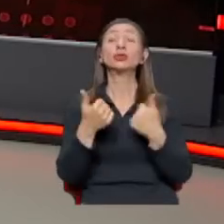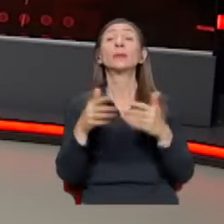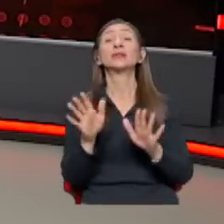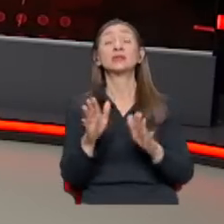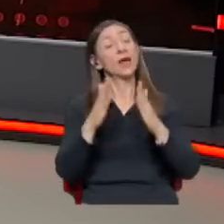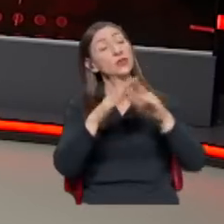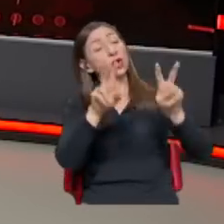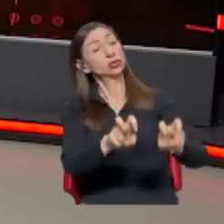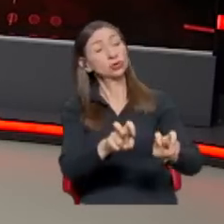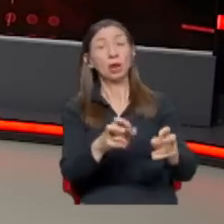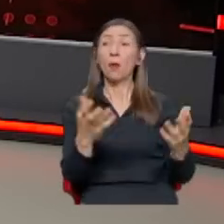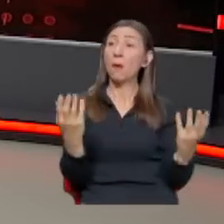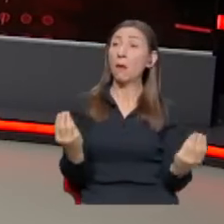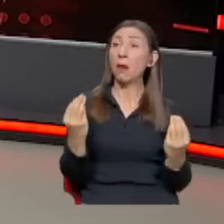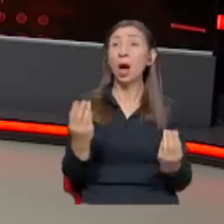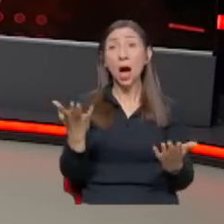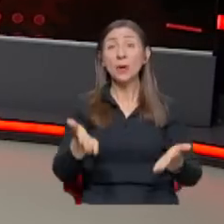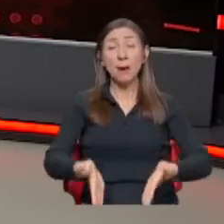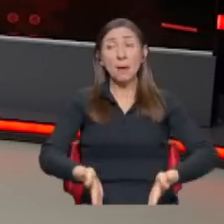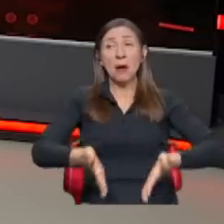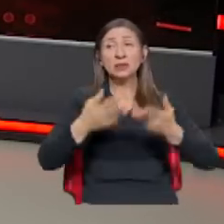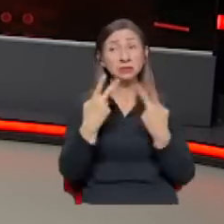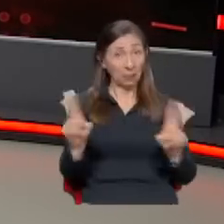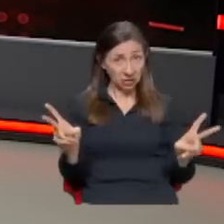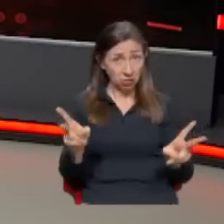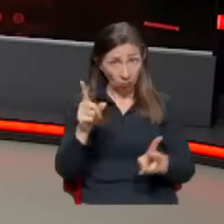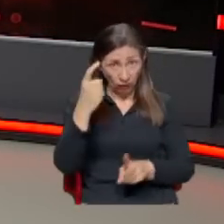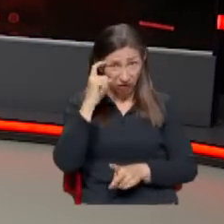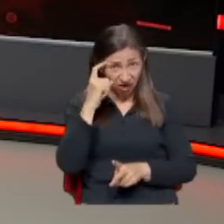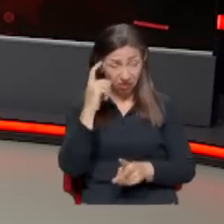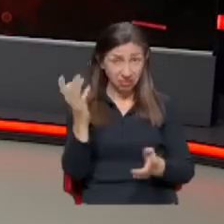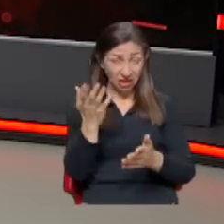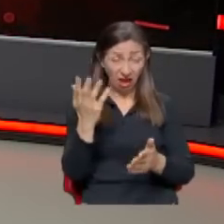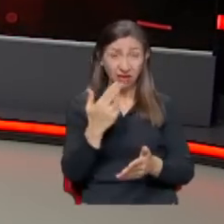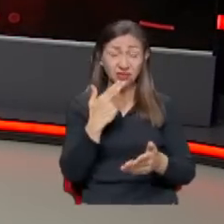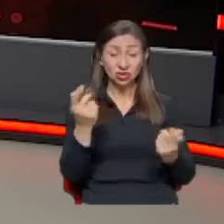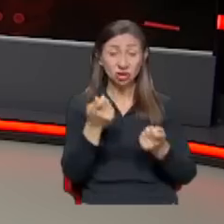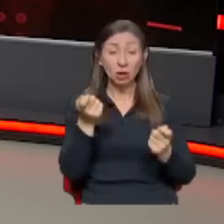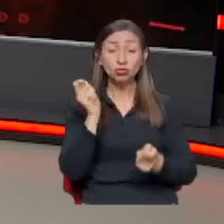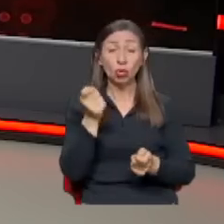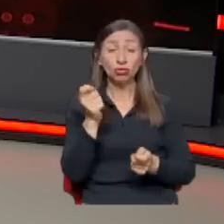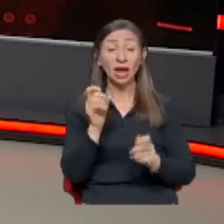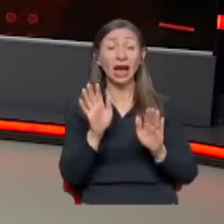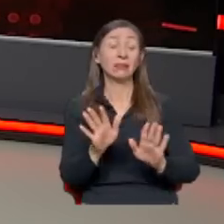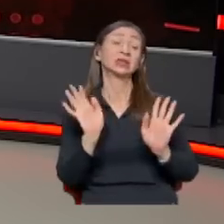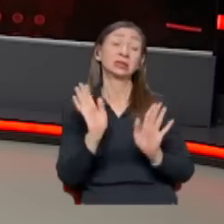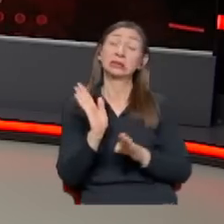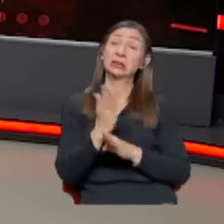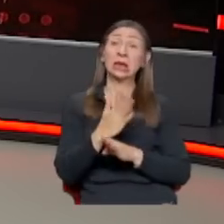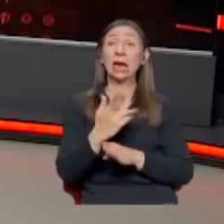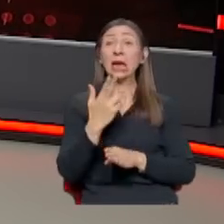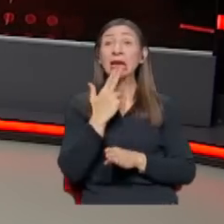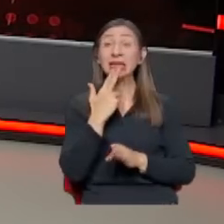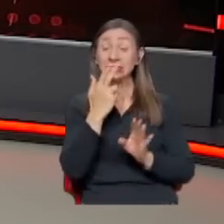Boşanamasın, evinde otursun ne âlâ ama dayak serbest. Bu zihniyet mesela kadın çalışmak zorunda bırakılmasın çünkü